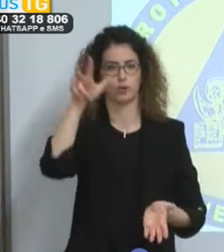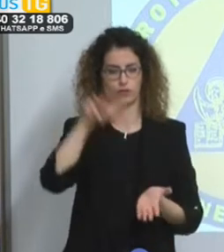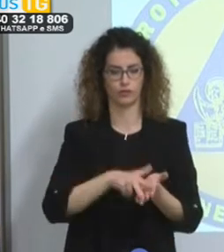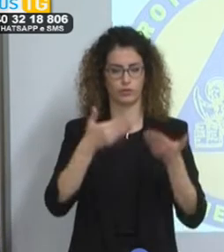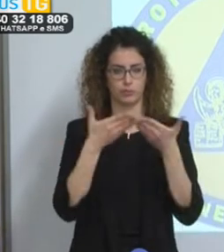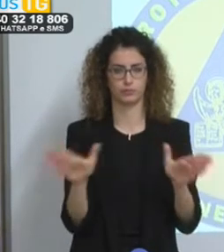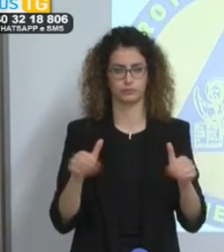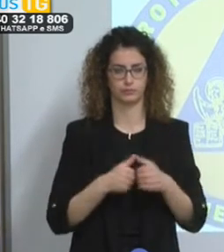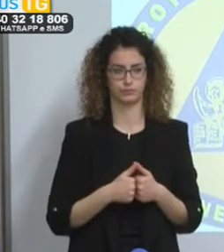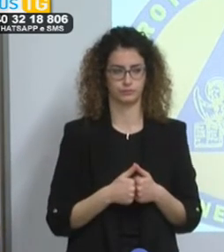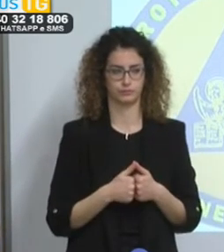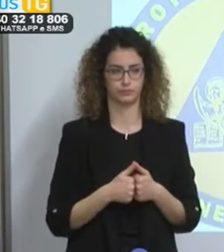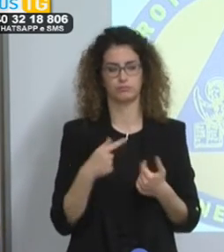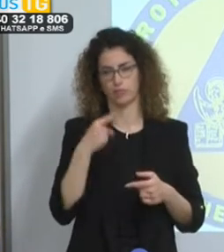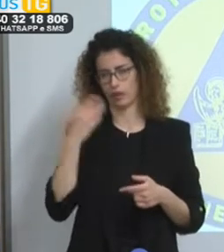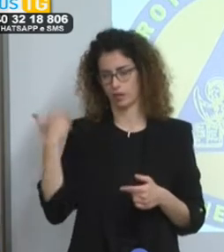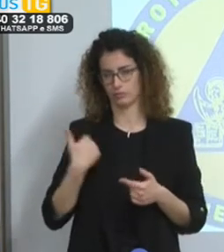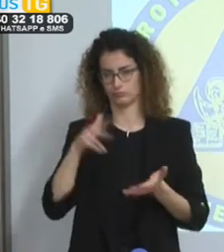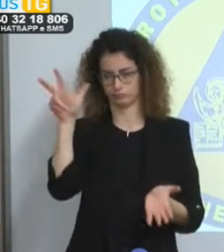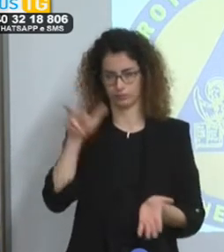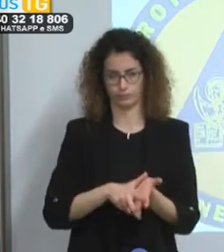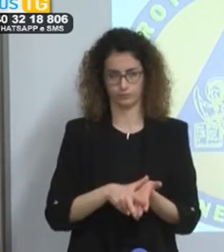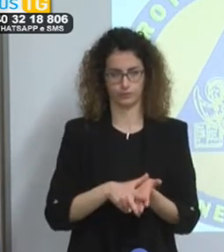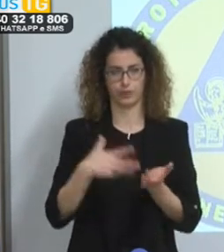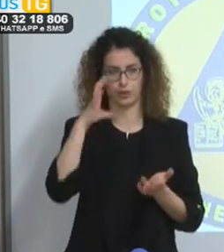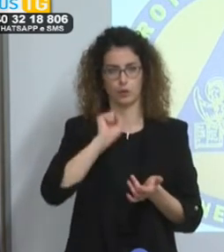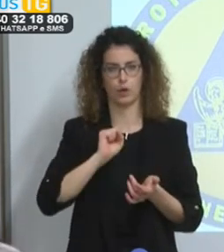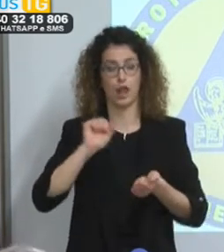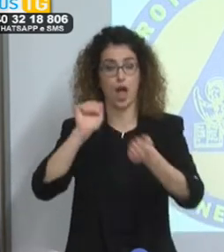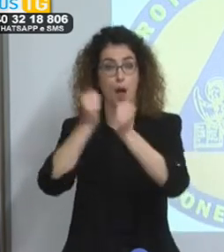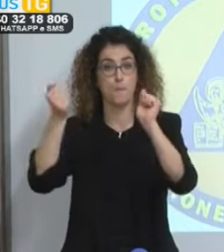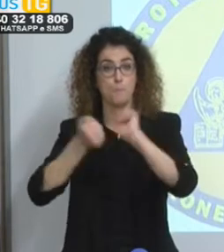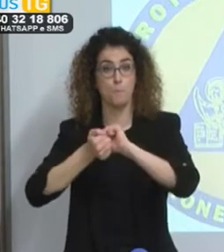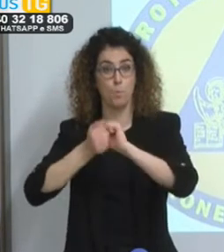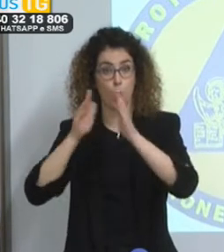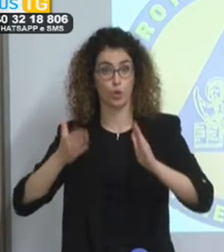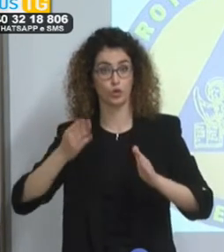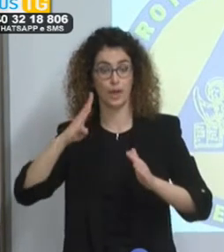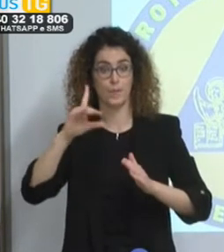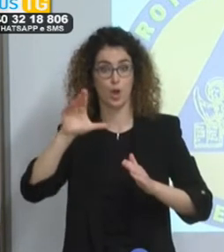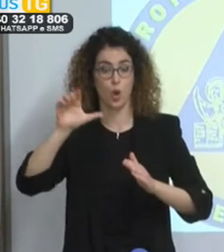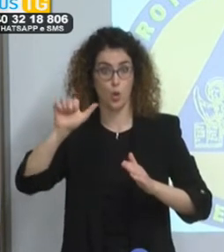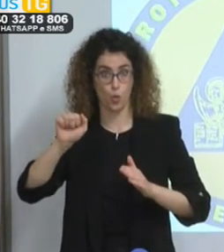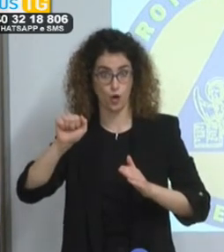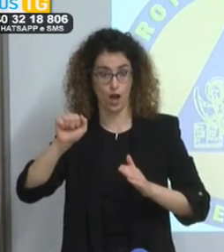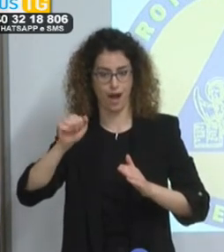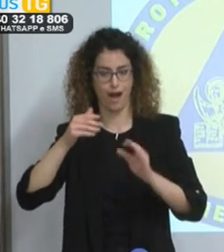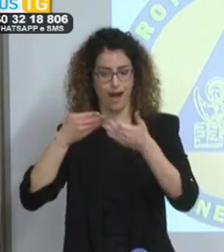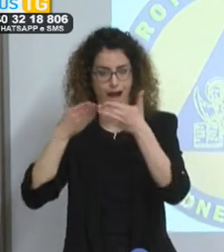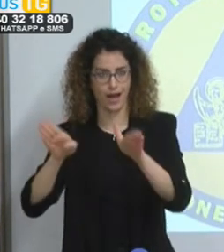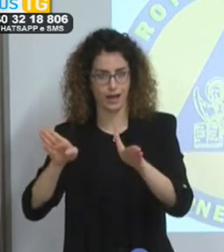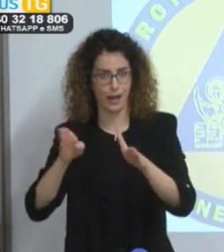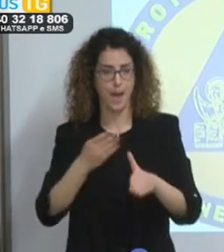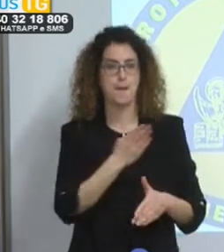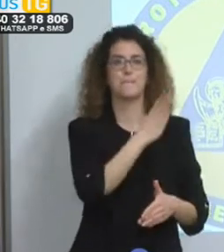aperture che avevamo detto. Capite che aprire fino a Montebelluna significa cambiare la vita a quei territori, cioè